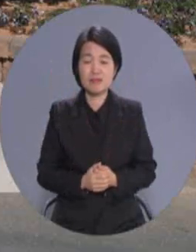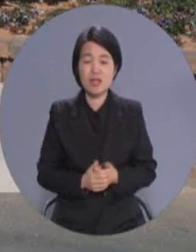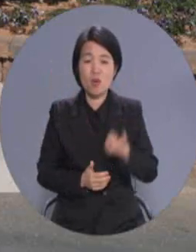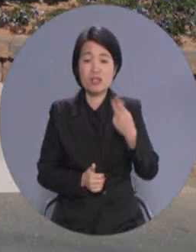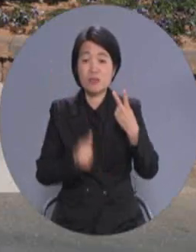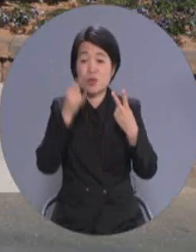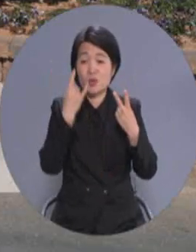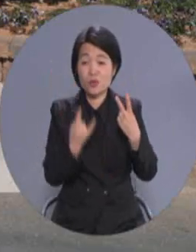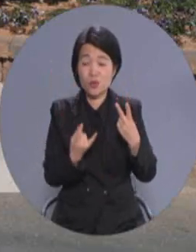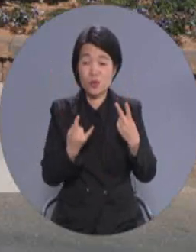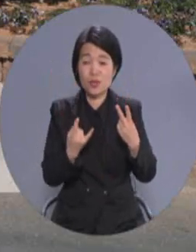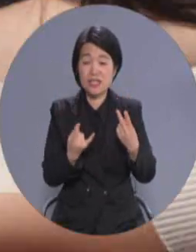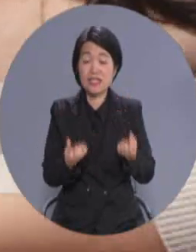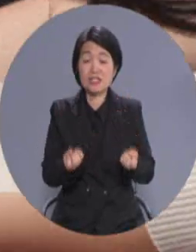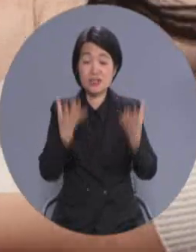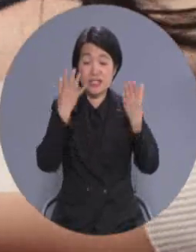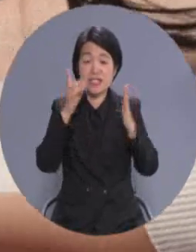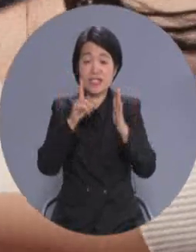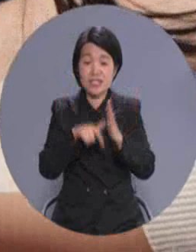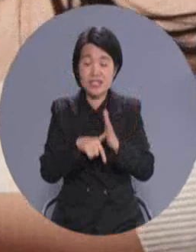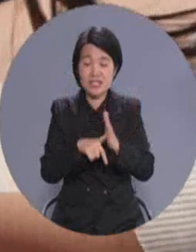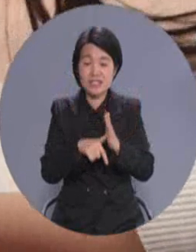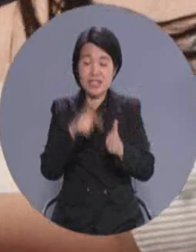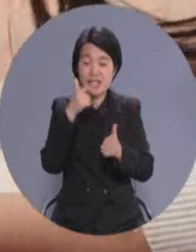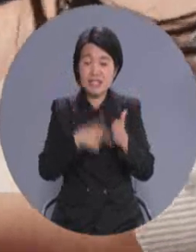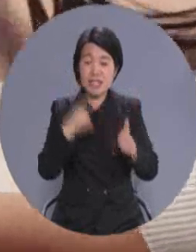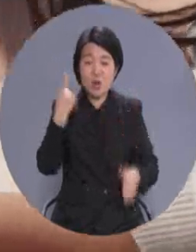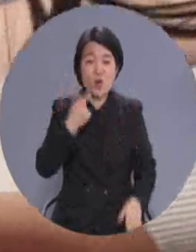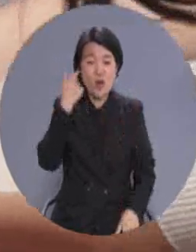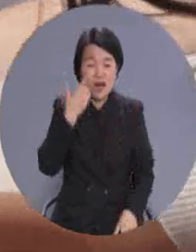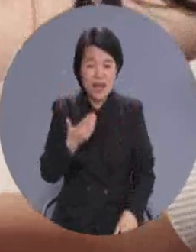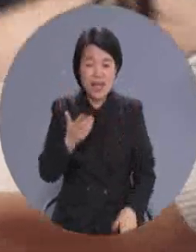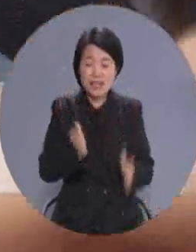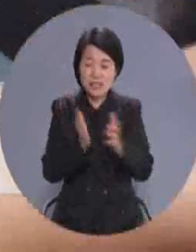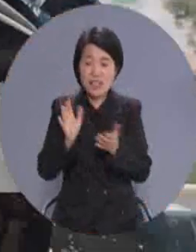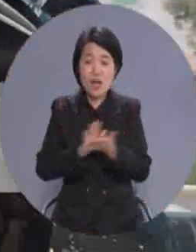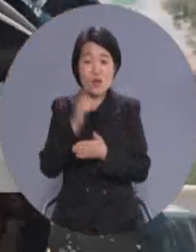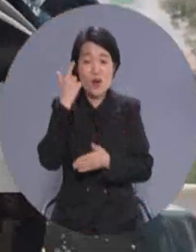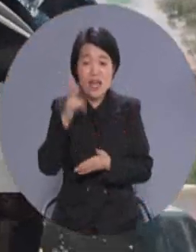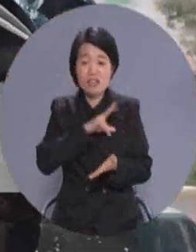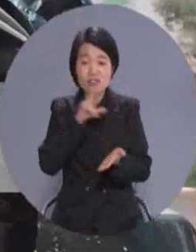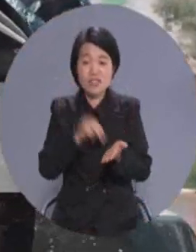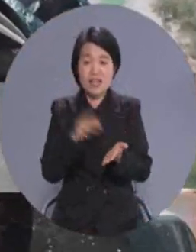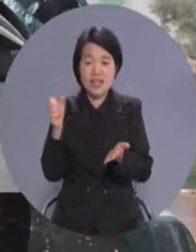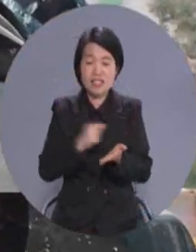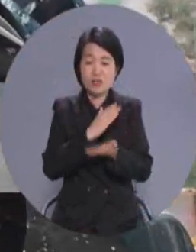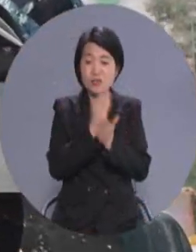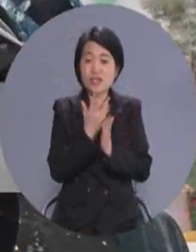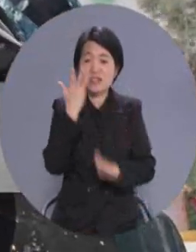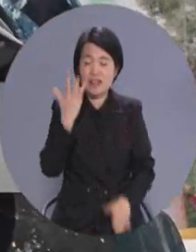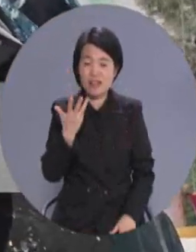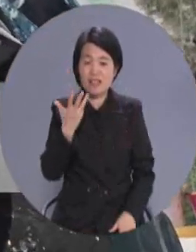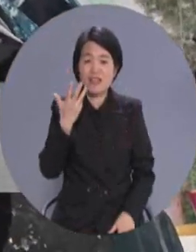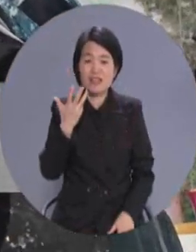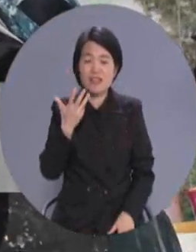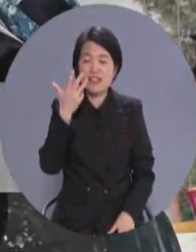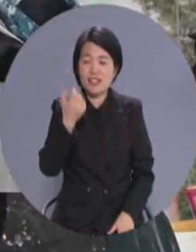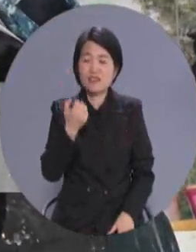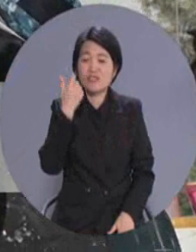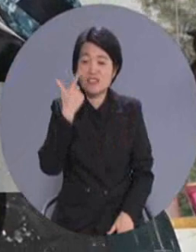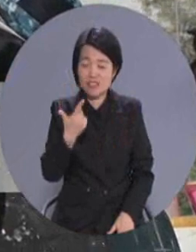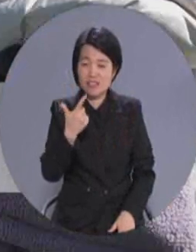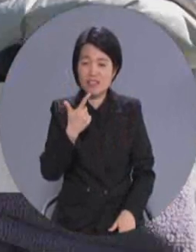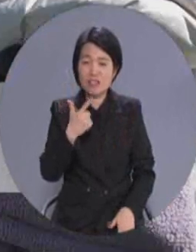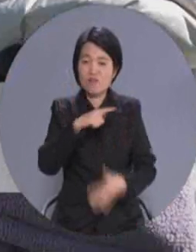52회째를 맞이한 이번 청자 축제에서는 강진의 올레 청자랑 놀래를 주제로 8개 분야 68개 풍성한